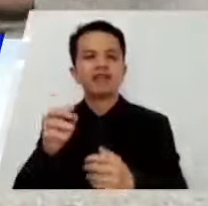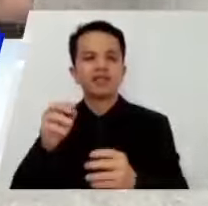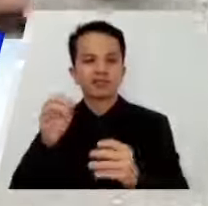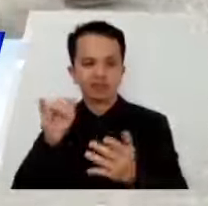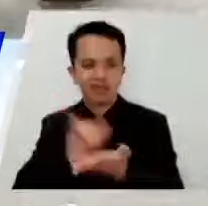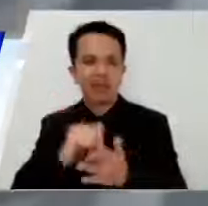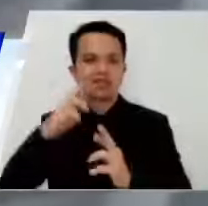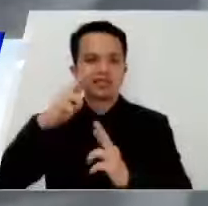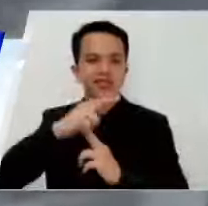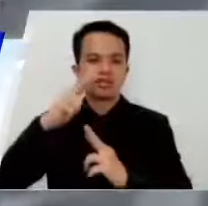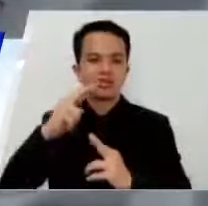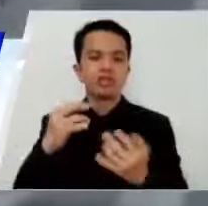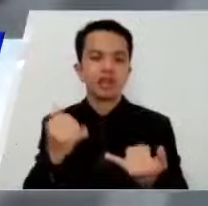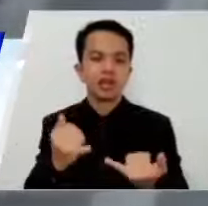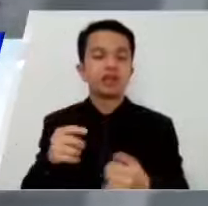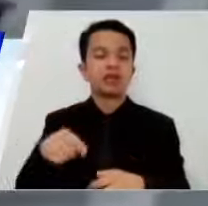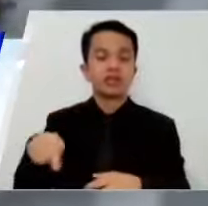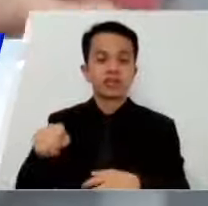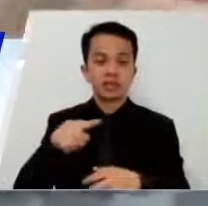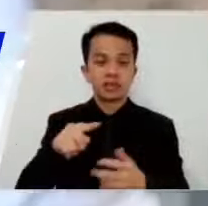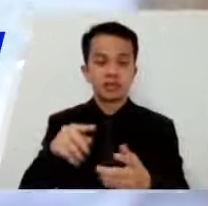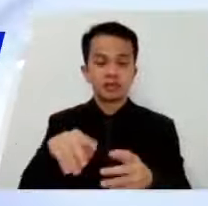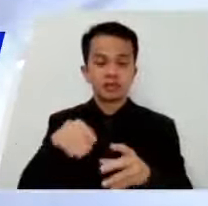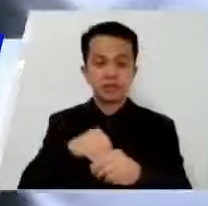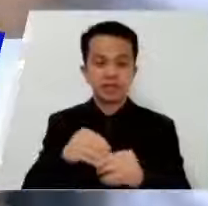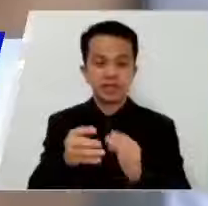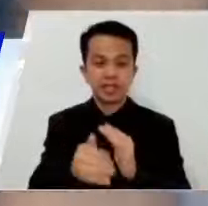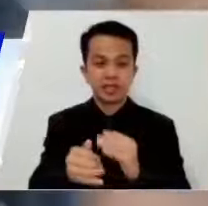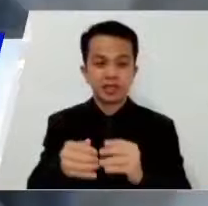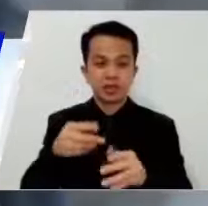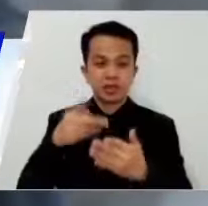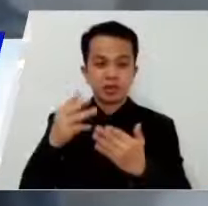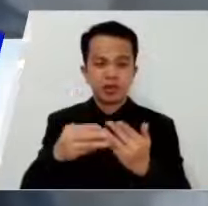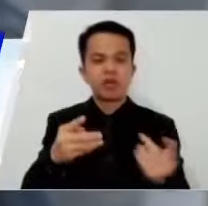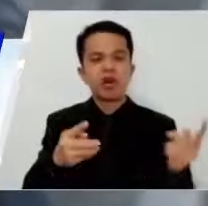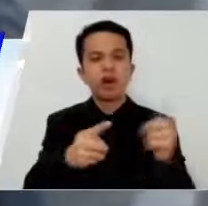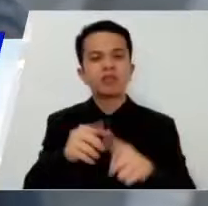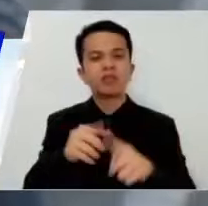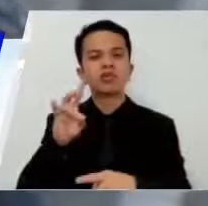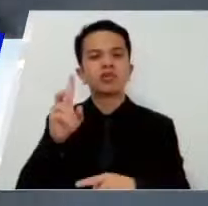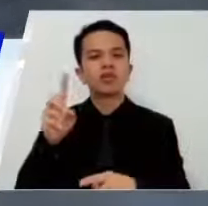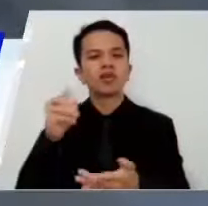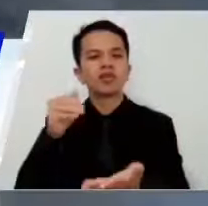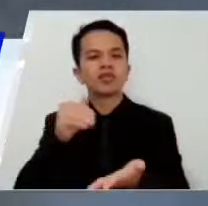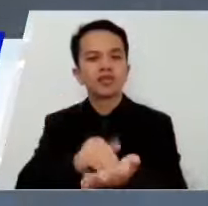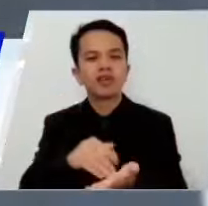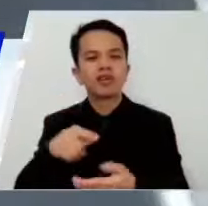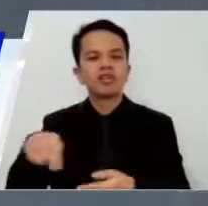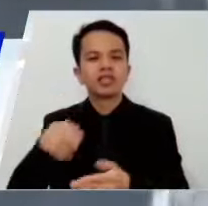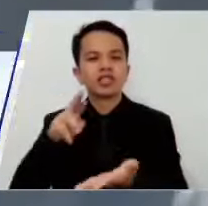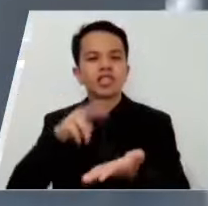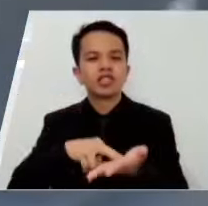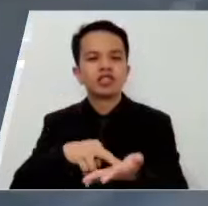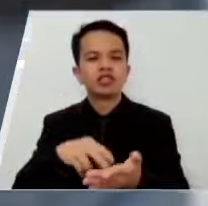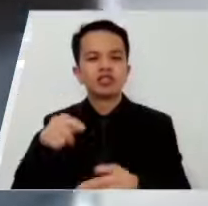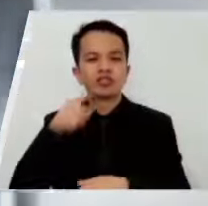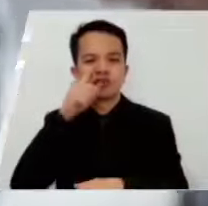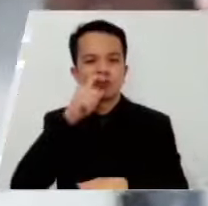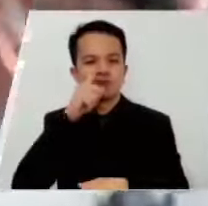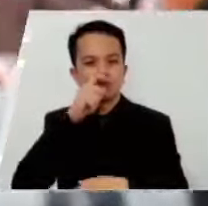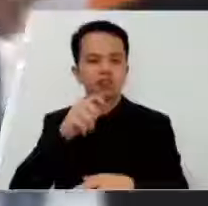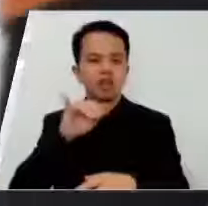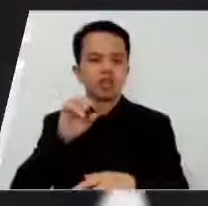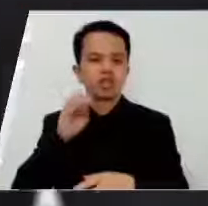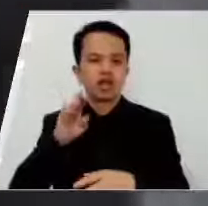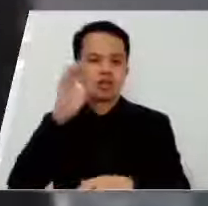National Skills Registration Program, nitong 2023 may git 71,000 ang registradong senior citizen job